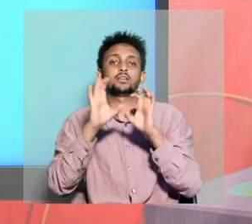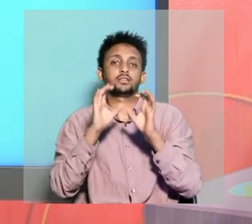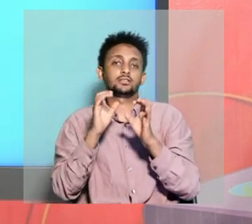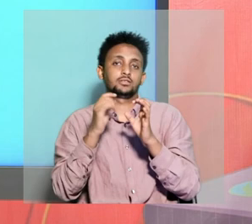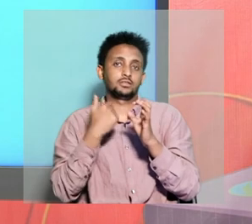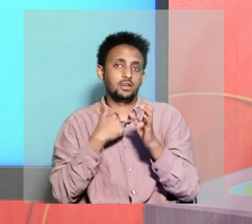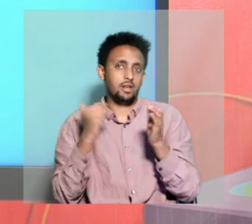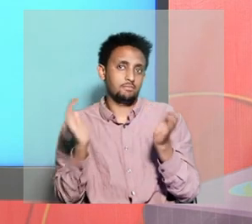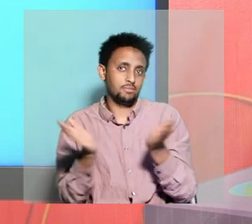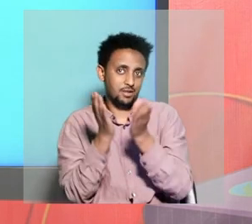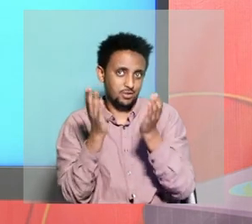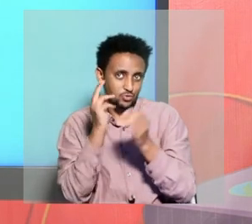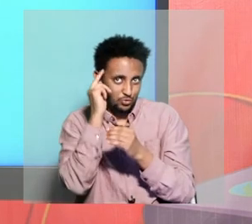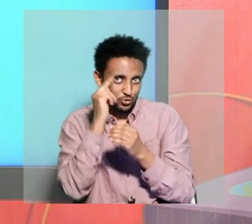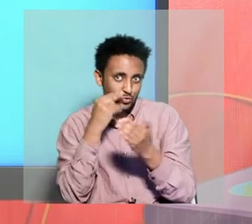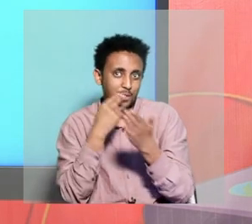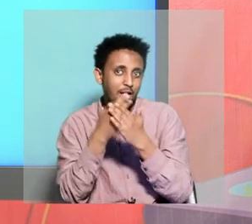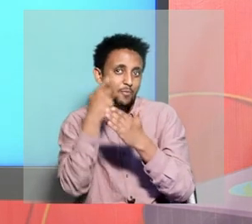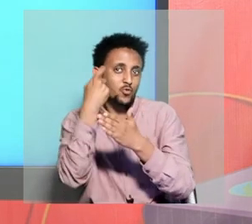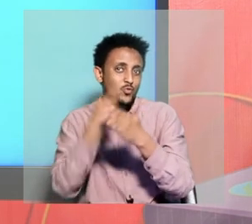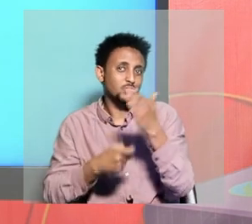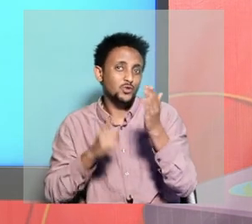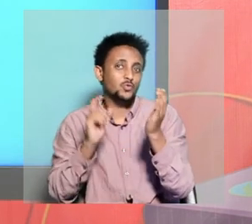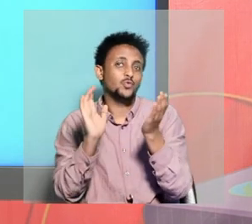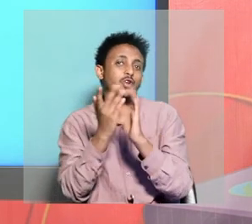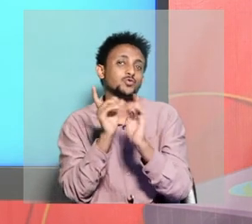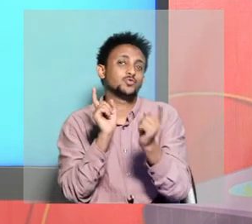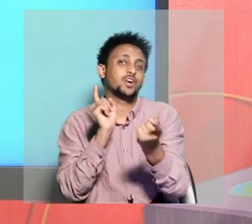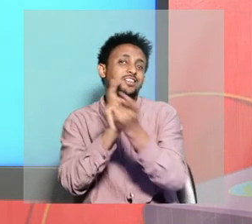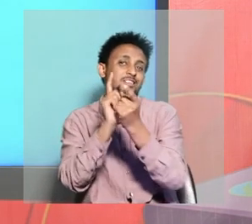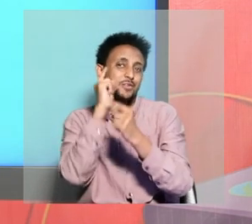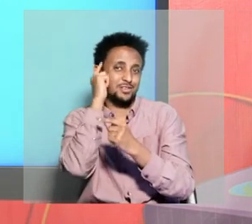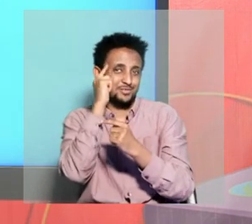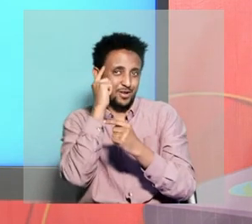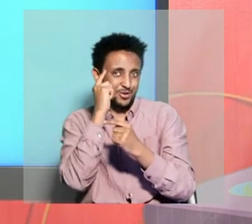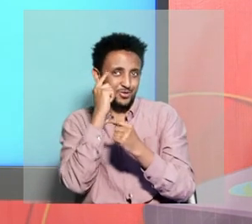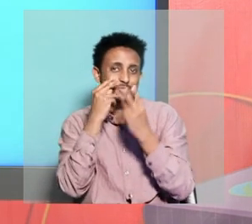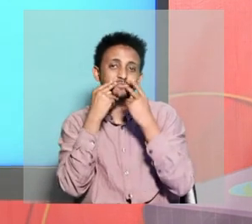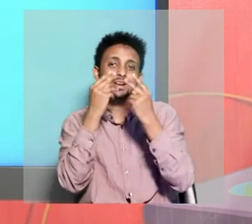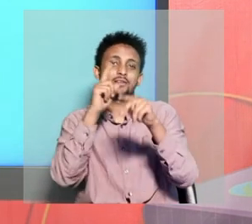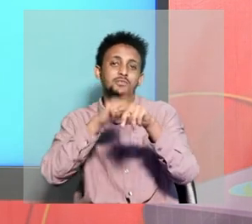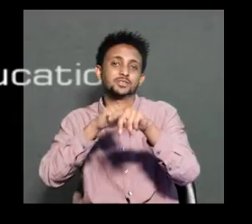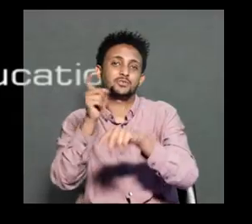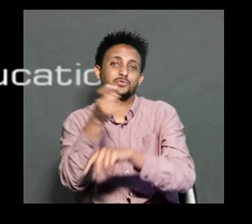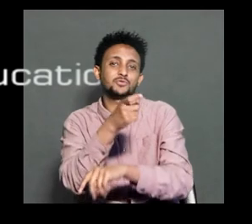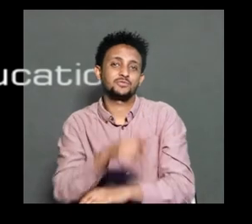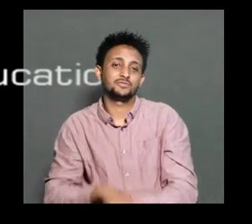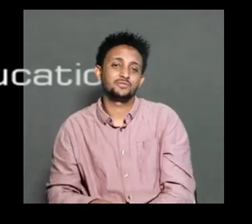መኛለሁኝ። መልካም ውጤት ለሁላችሁም እንዲገጥም አስባለሁኝ። መኛለሁኝ። መልካም ጊዜ።